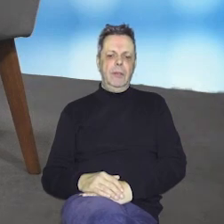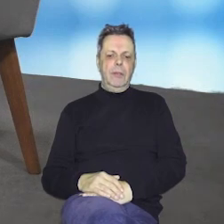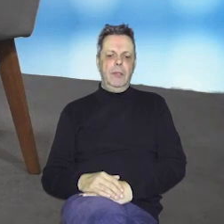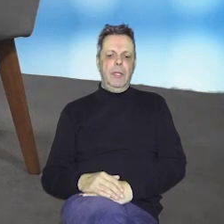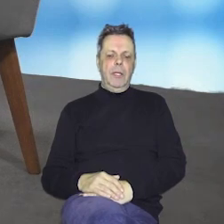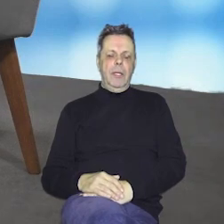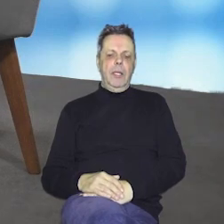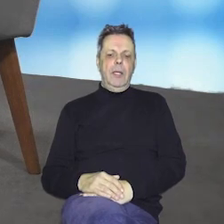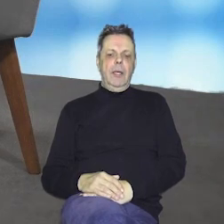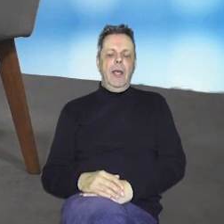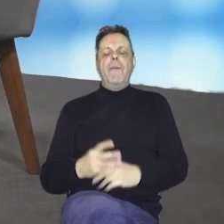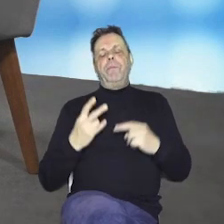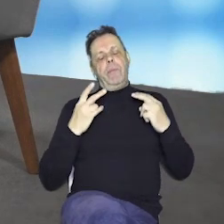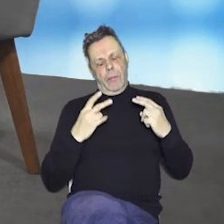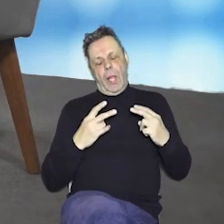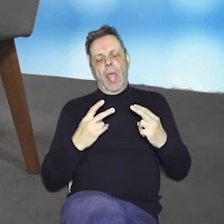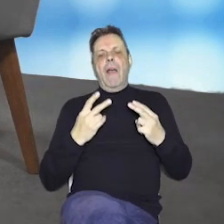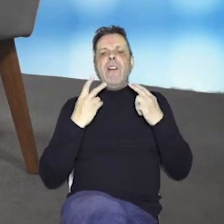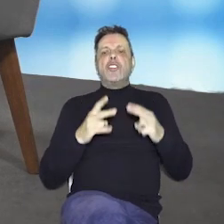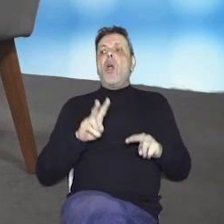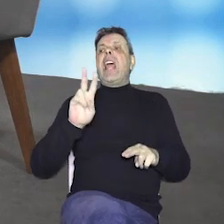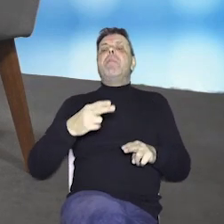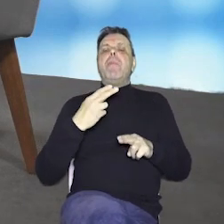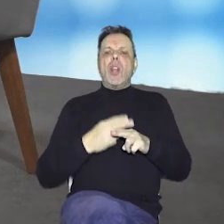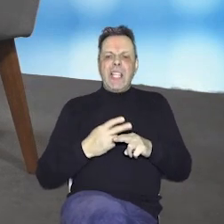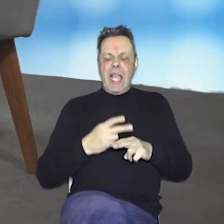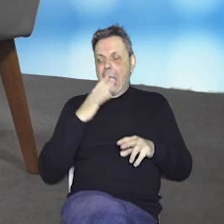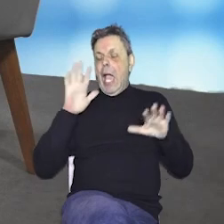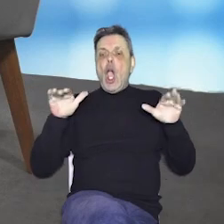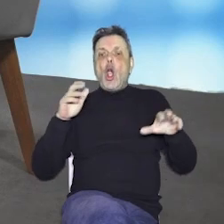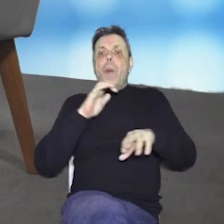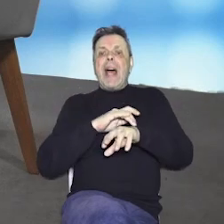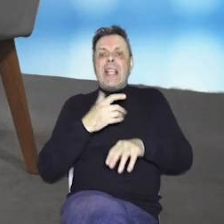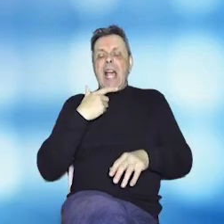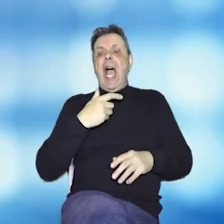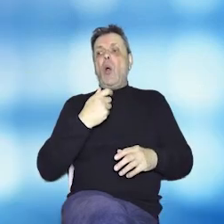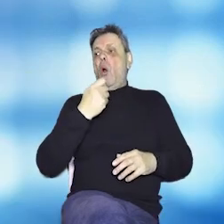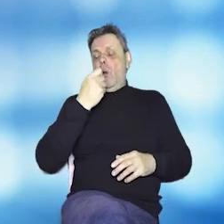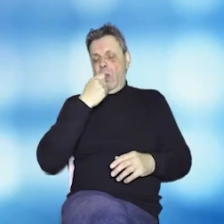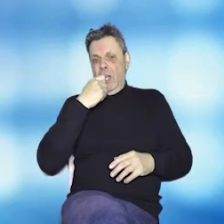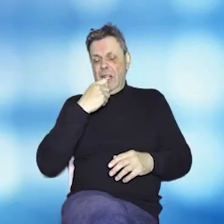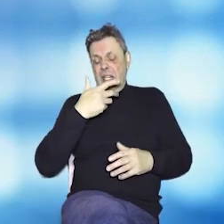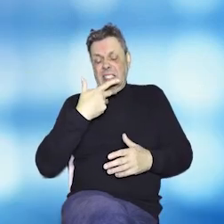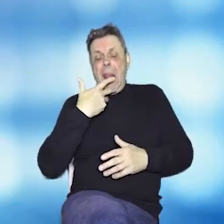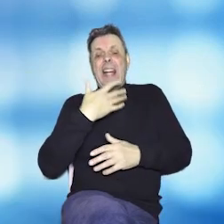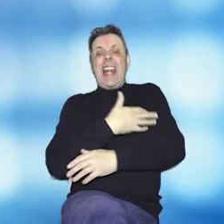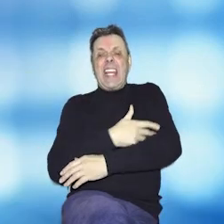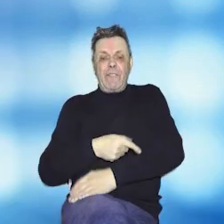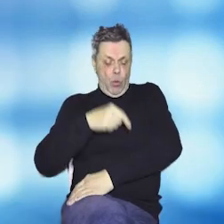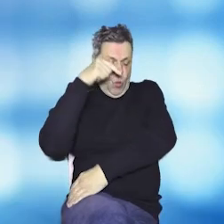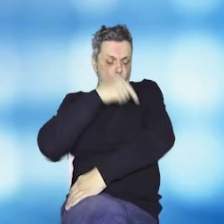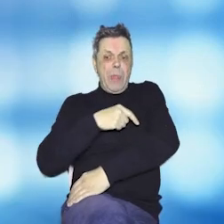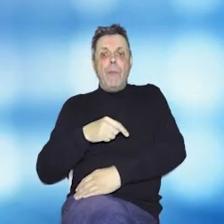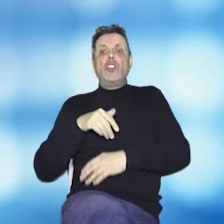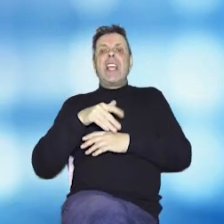komarca ima. Da. Dakle, bitno je da ima bolesnika. Jer komarac ako se nahrani krvlju na tom bolesniku, u njemu će